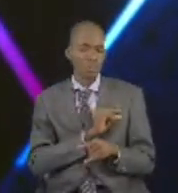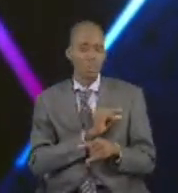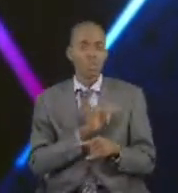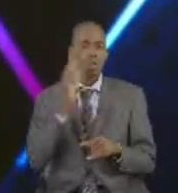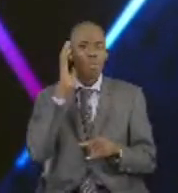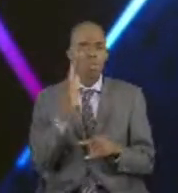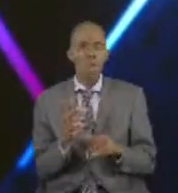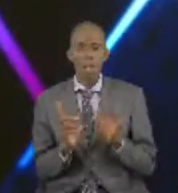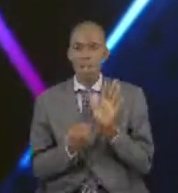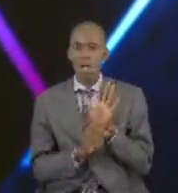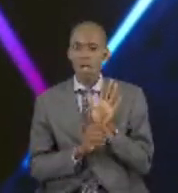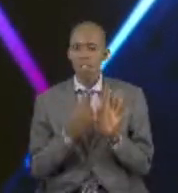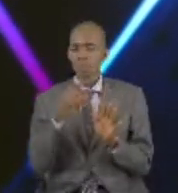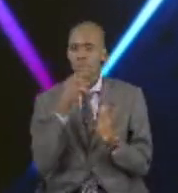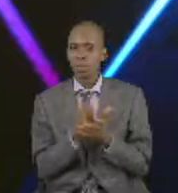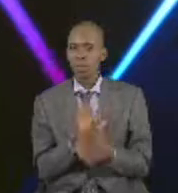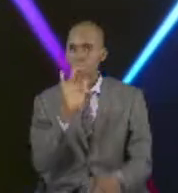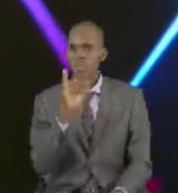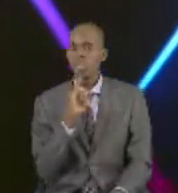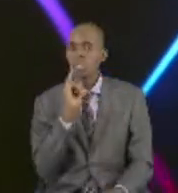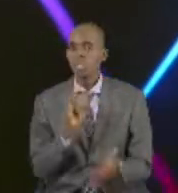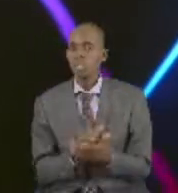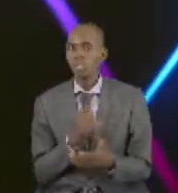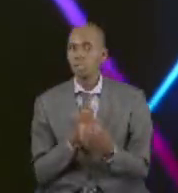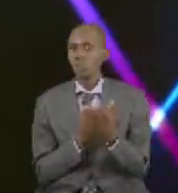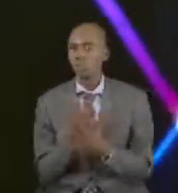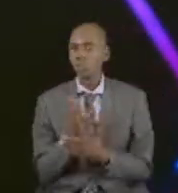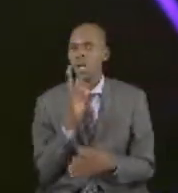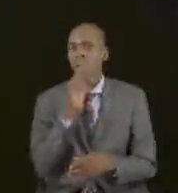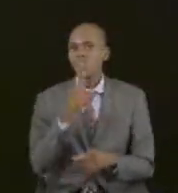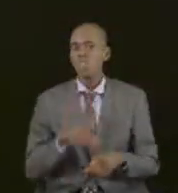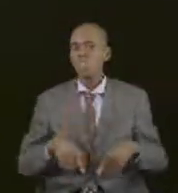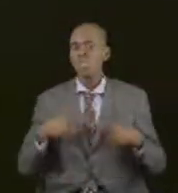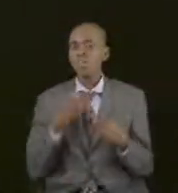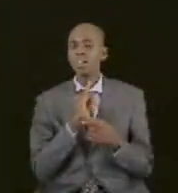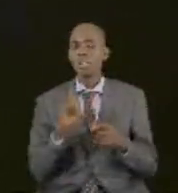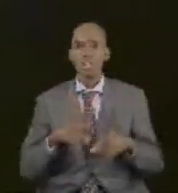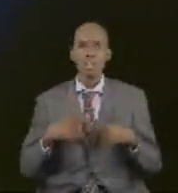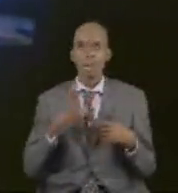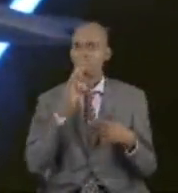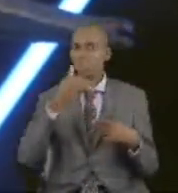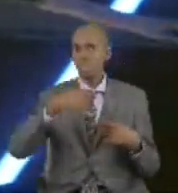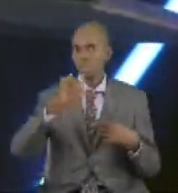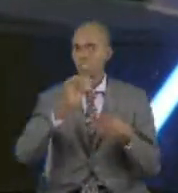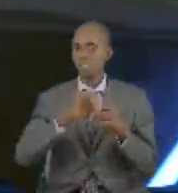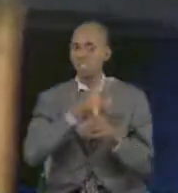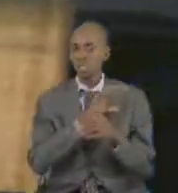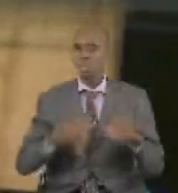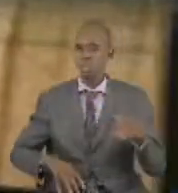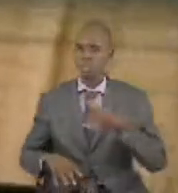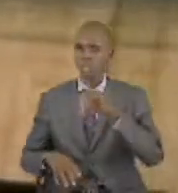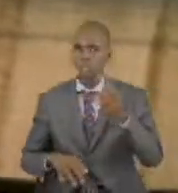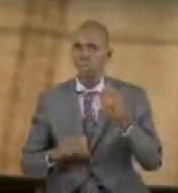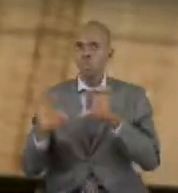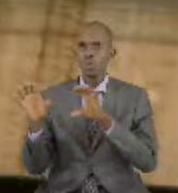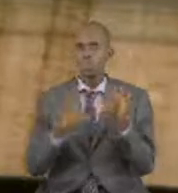vous alerter pour dire, est-ce là la vérité? Est-ce que tu vis dans le mensonge? Est-ce que tu es encore en Christ? Est-ce que